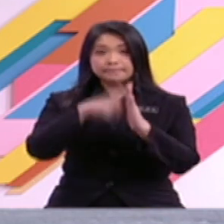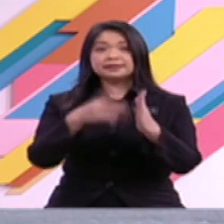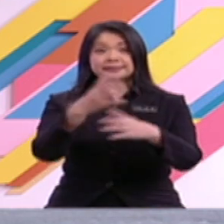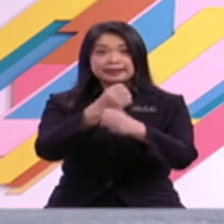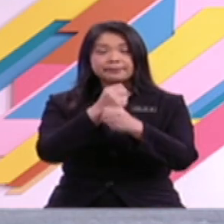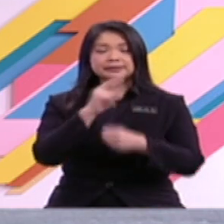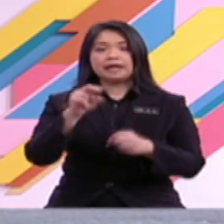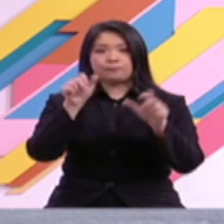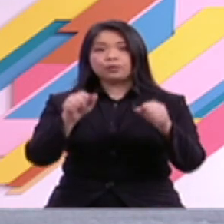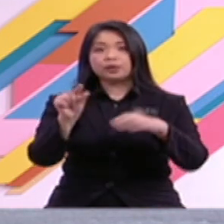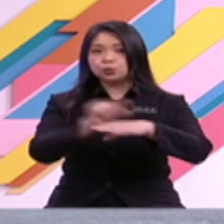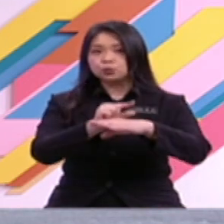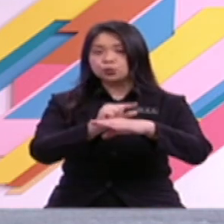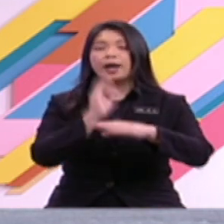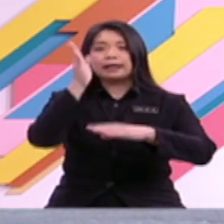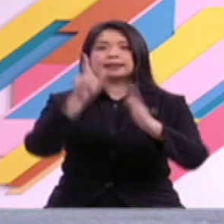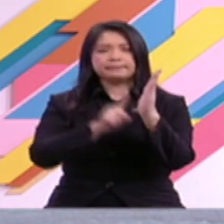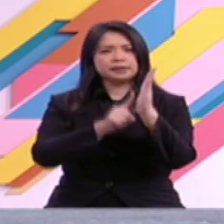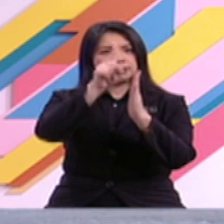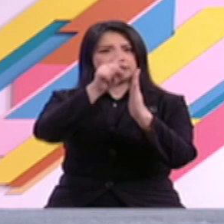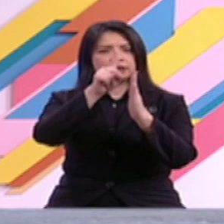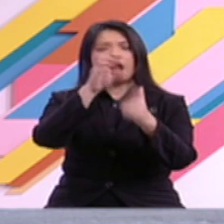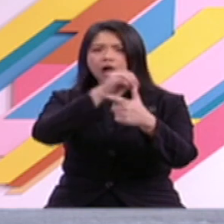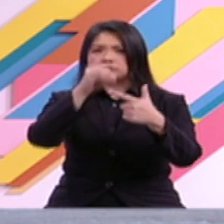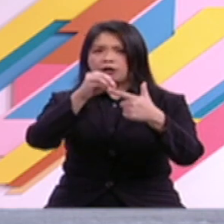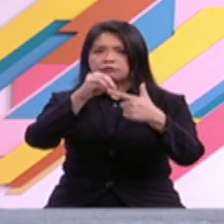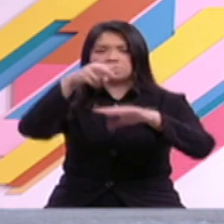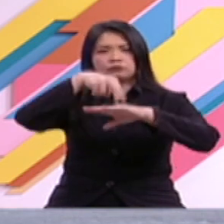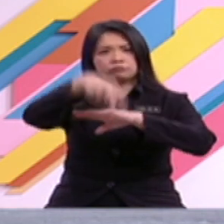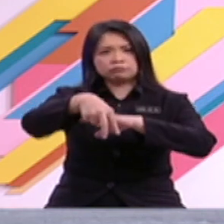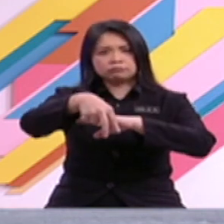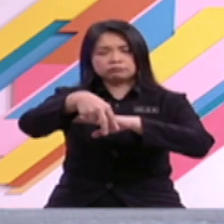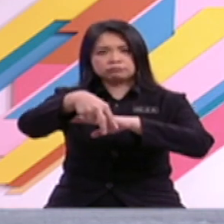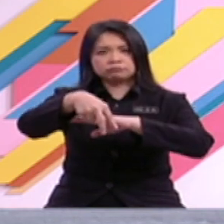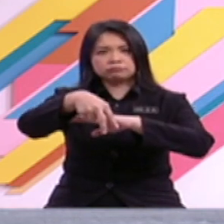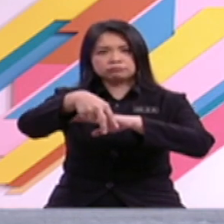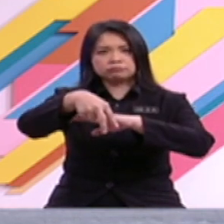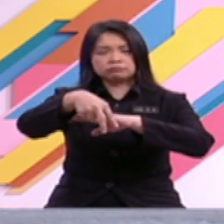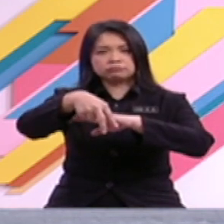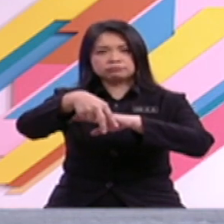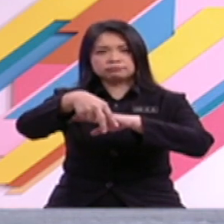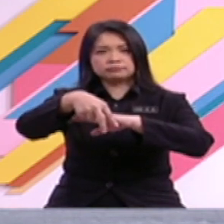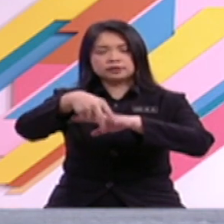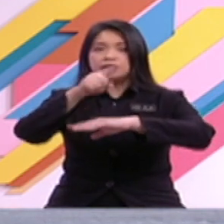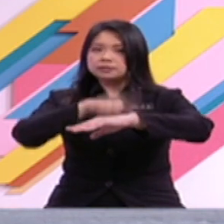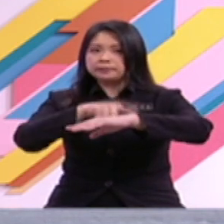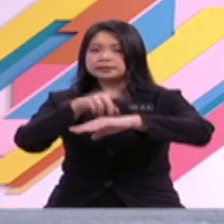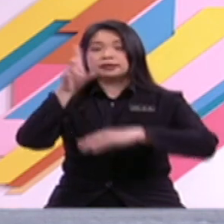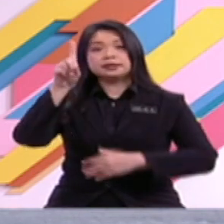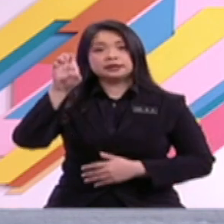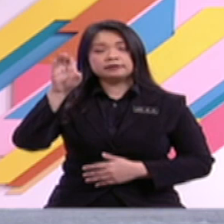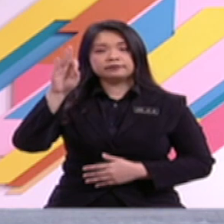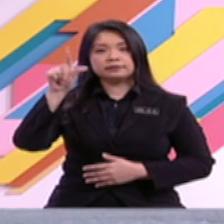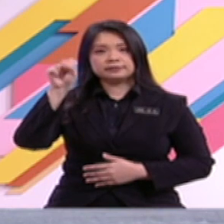guna akan meningkat ke akan menurun suatu deflasi ke inflasi nego cash masih di flash bila